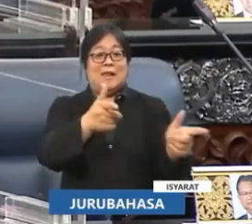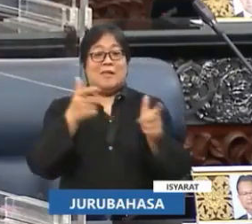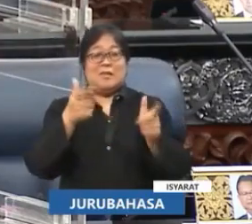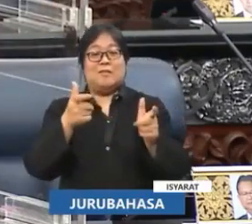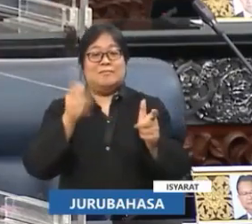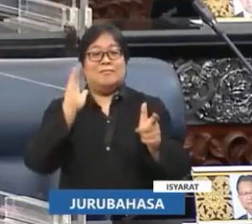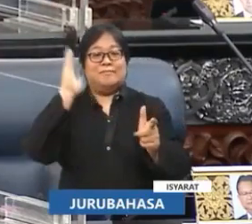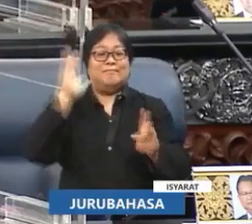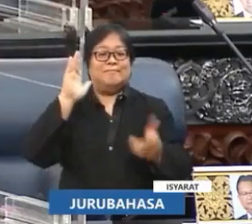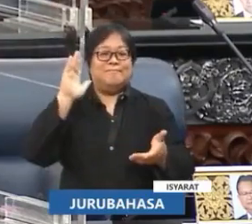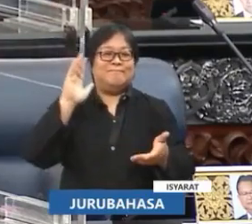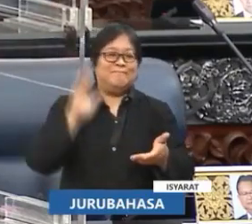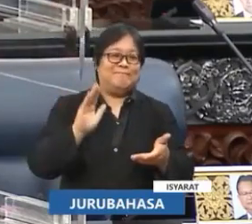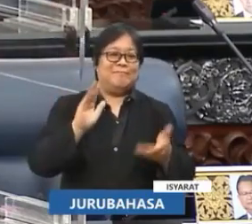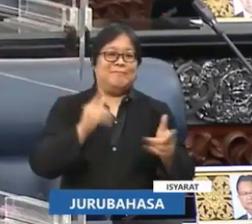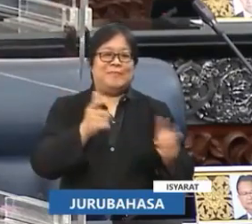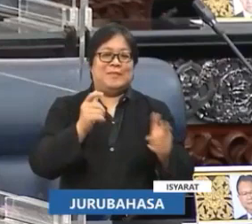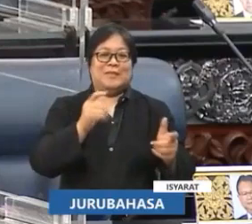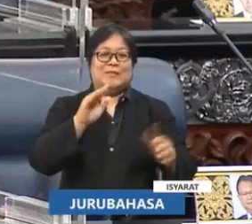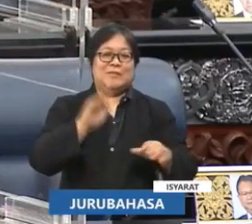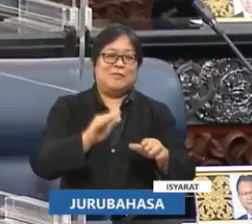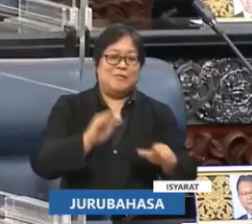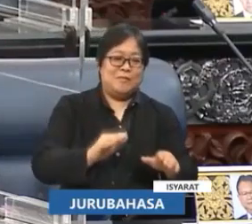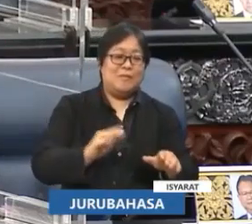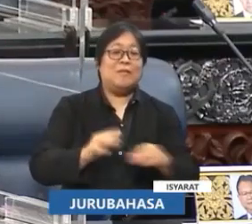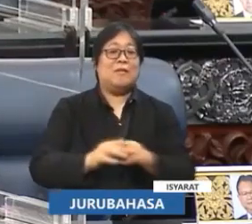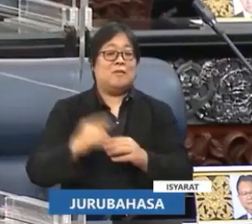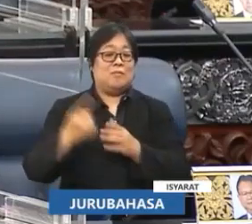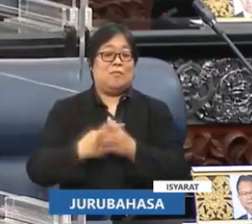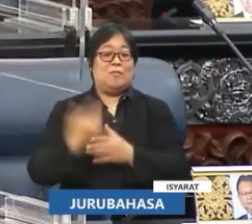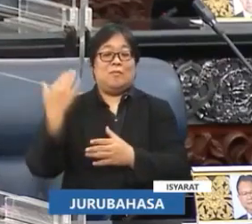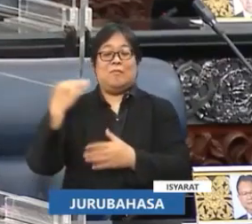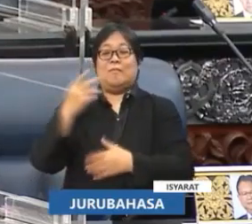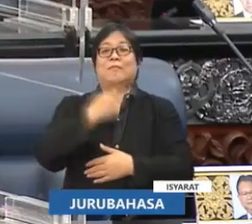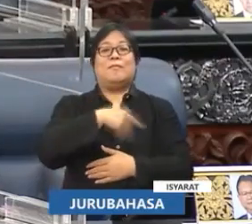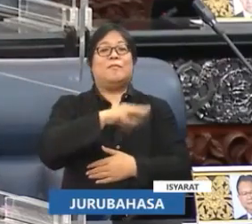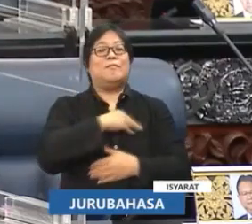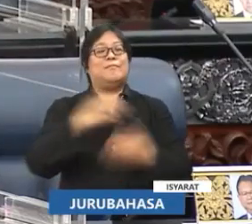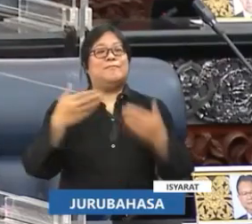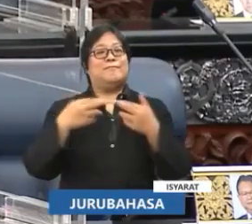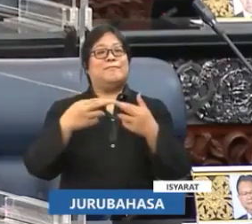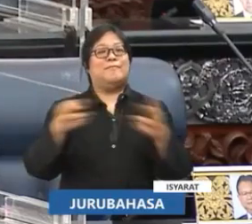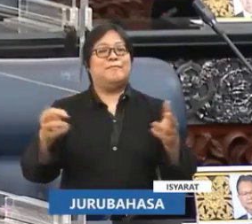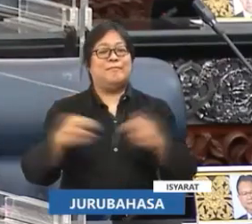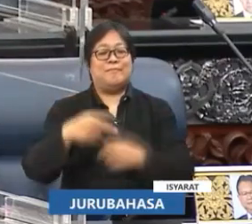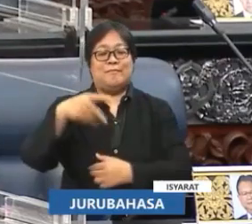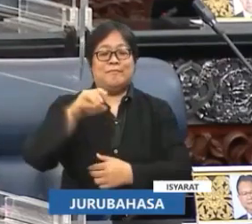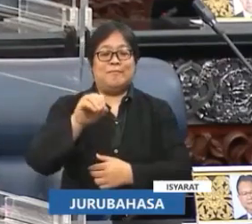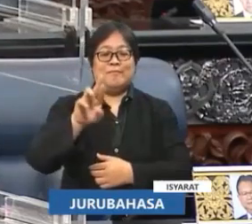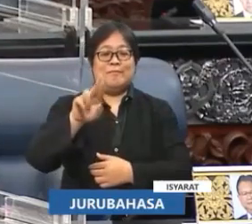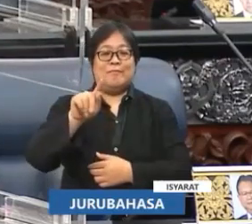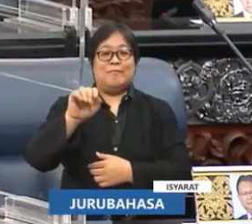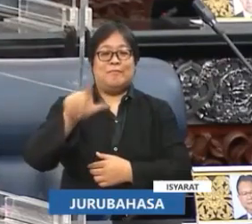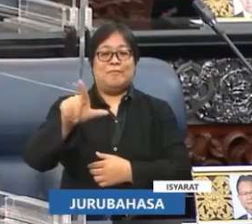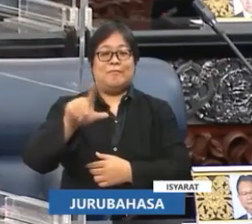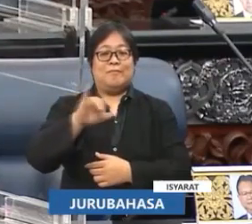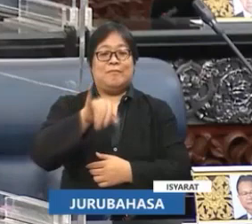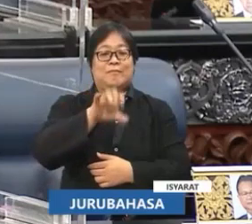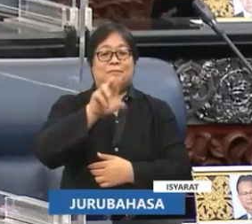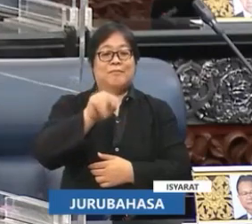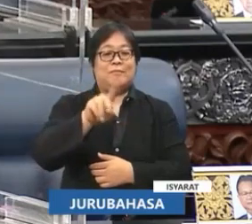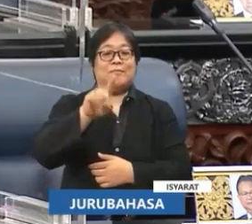kawasan-kawasan tertentu. Jadi untuk itu, bulan lepas Kementerian telah melancarkan portal jendela